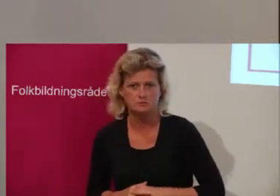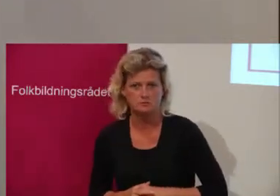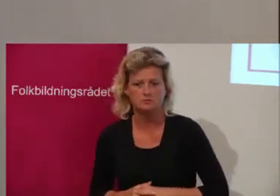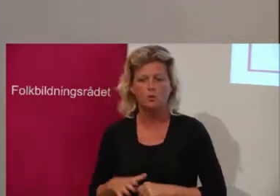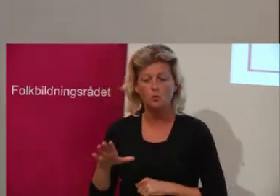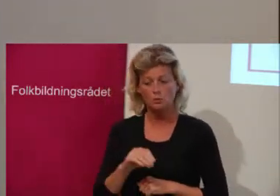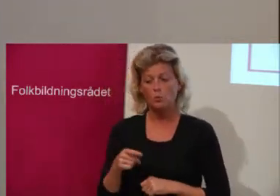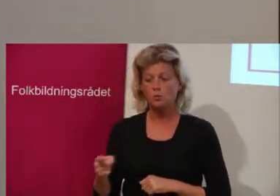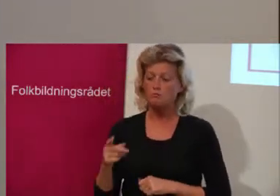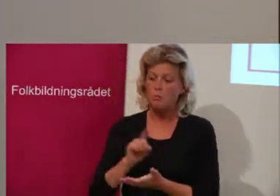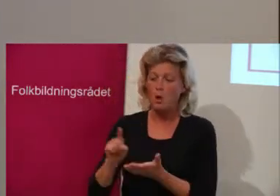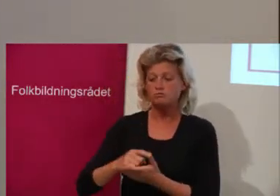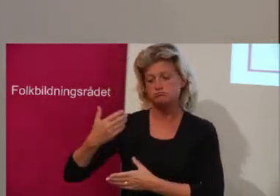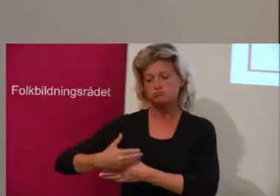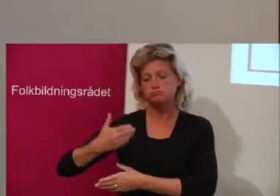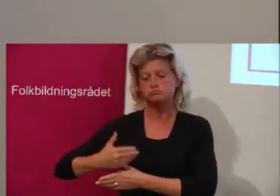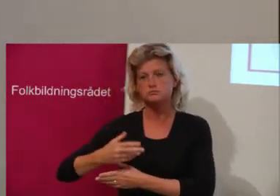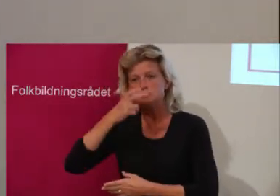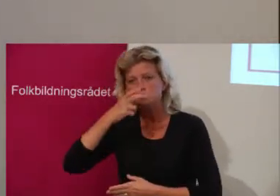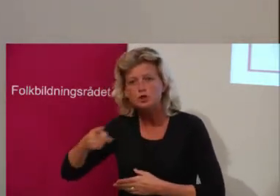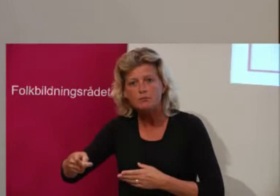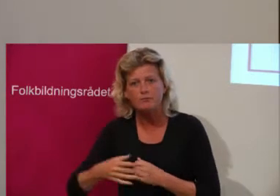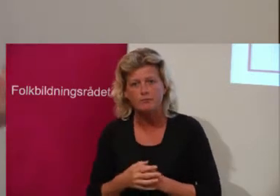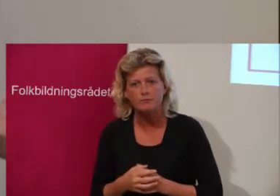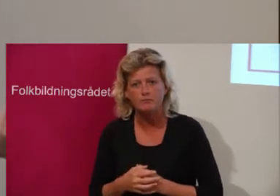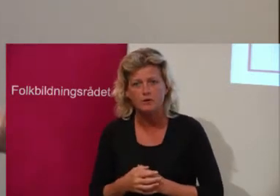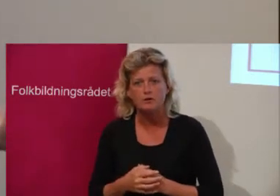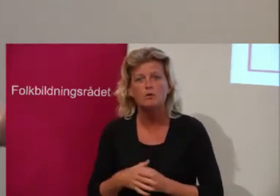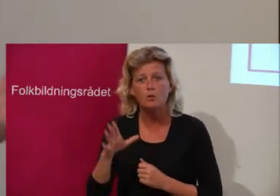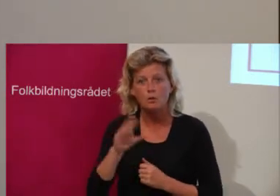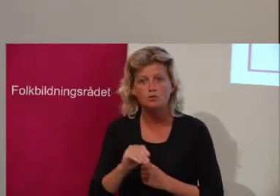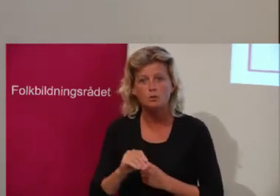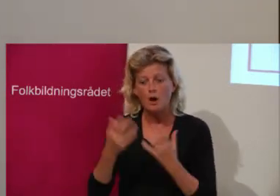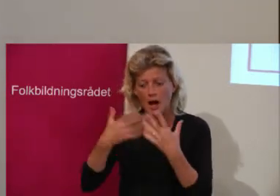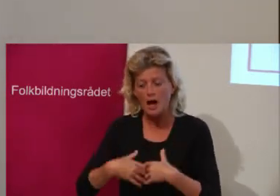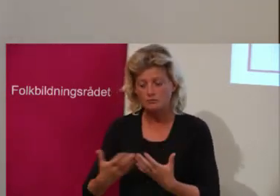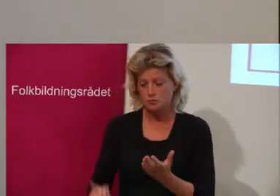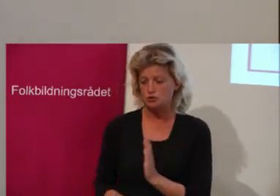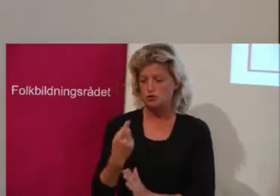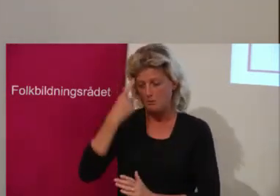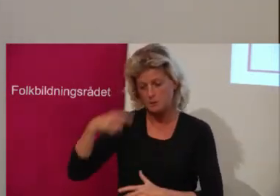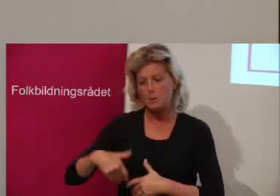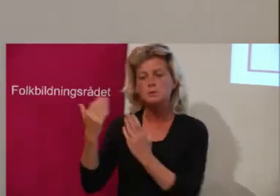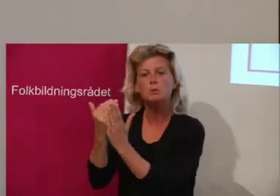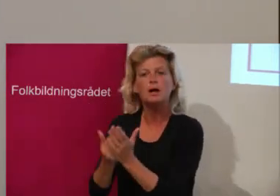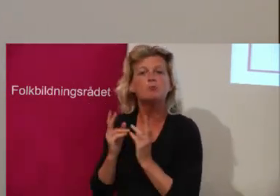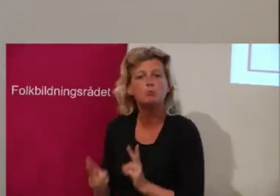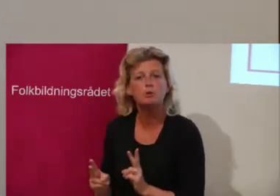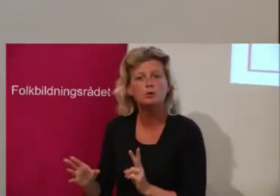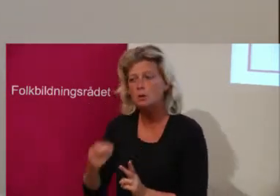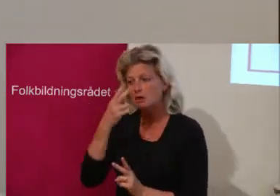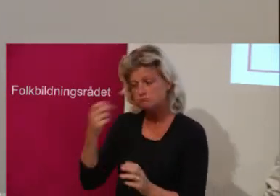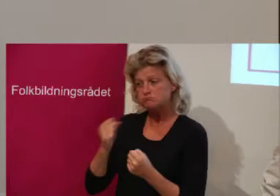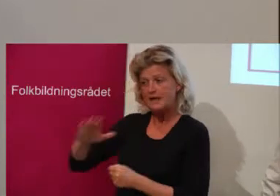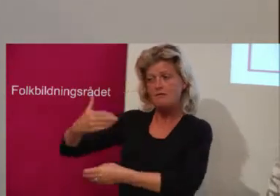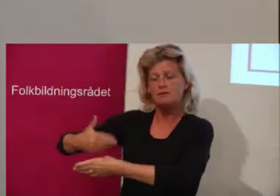då framträder de, och då blir det naturligtvis, då blir det ett kulturprogram när de framträder. Så det här har